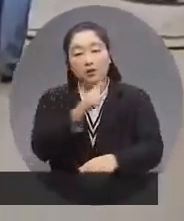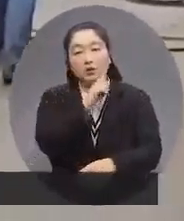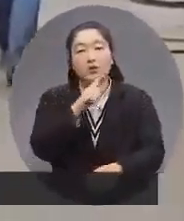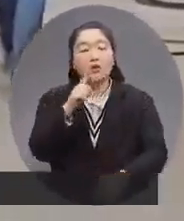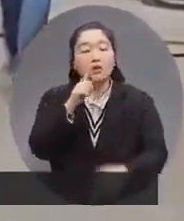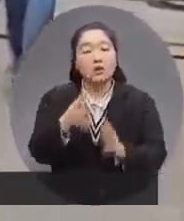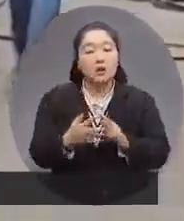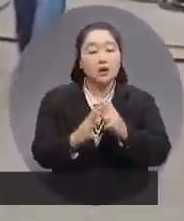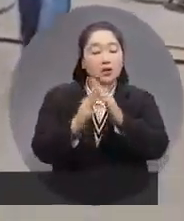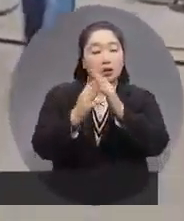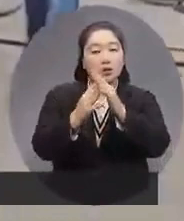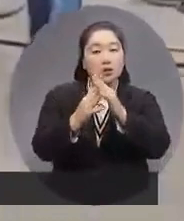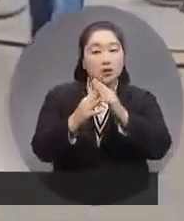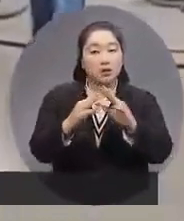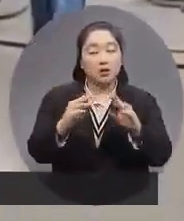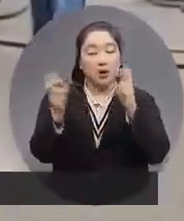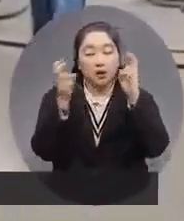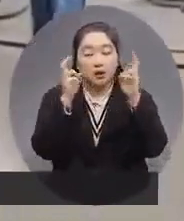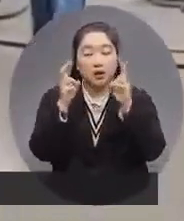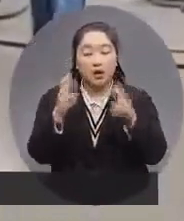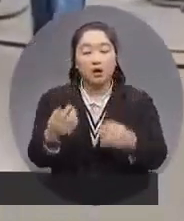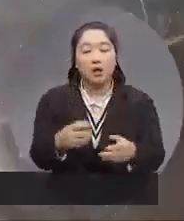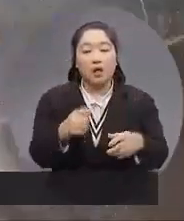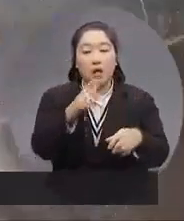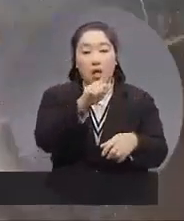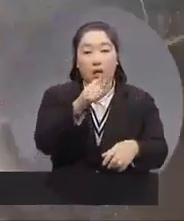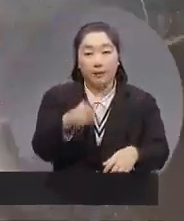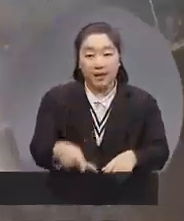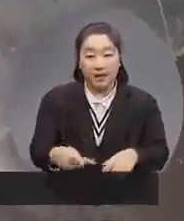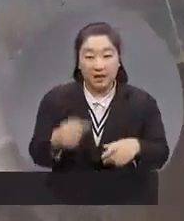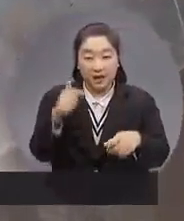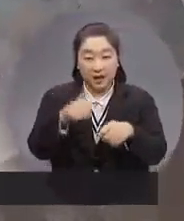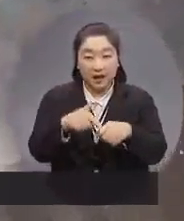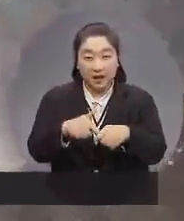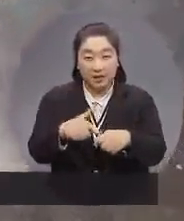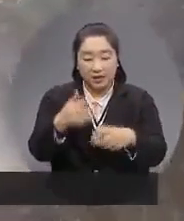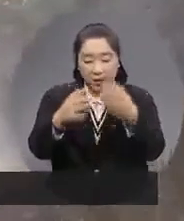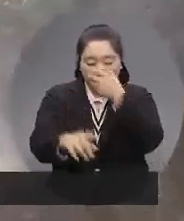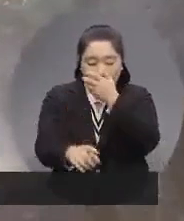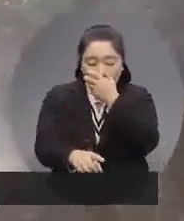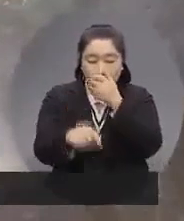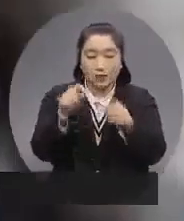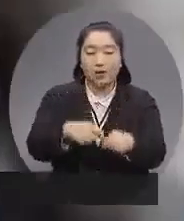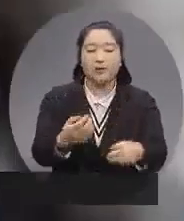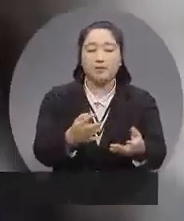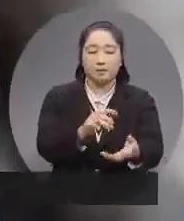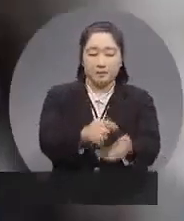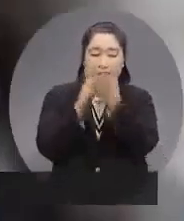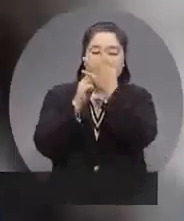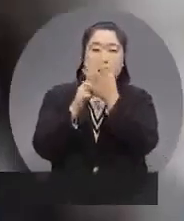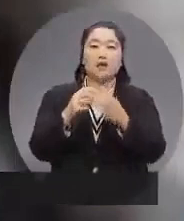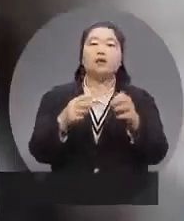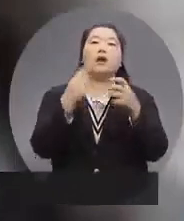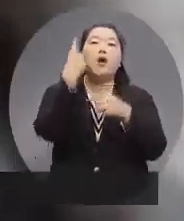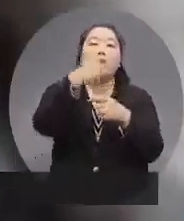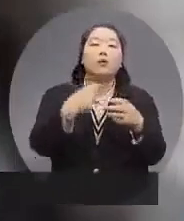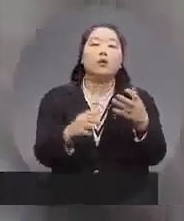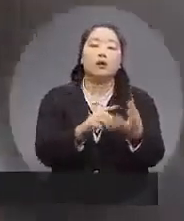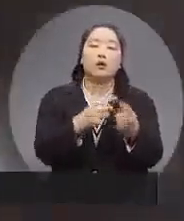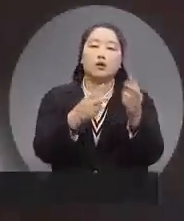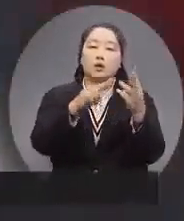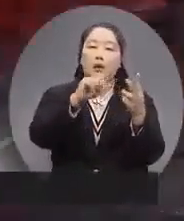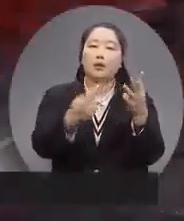괴산의 한 건축토목 업체에서 용접용 lp가스가 폭발해 60대 작업자가 얼굴에 3도 화상을 입고 병원으로 이송되기도